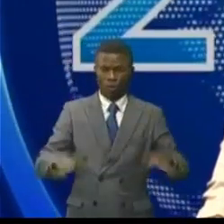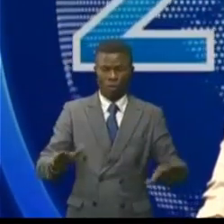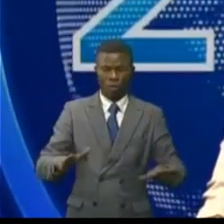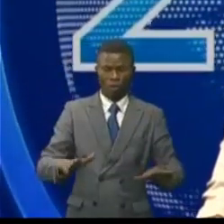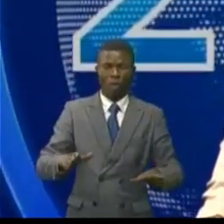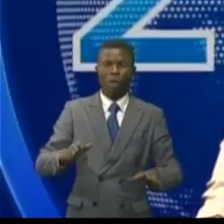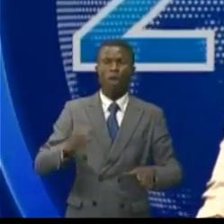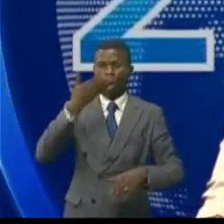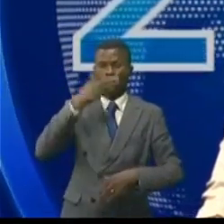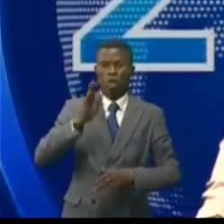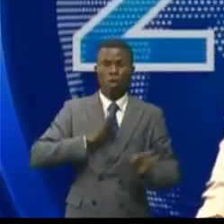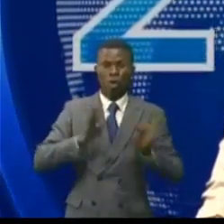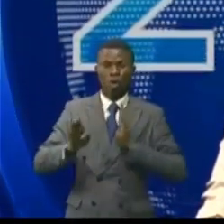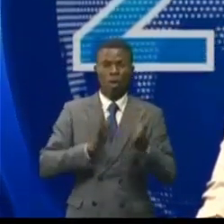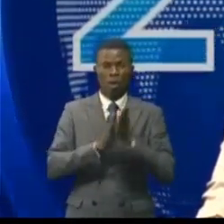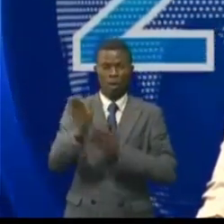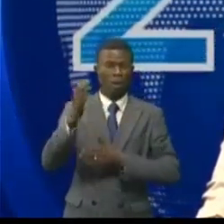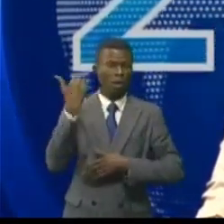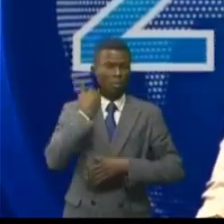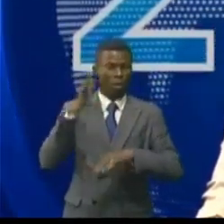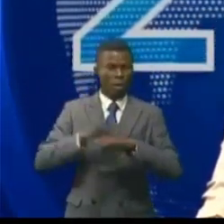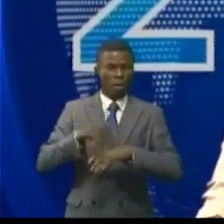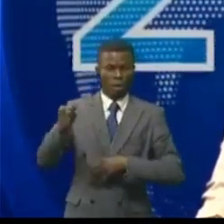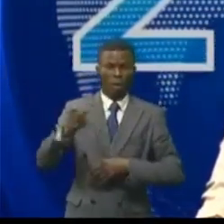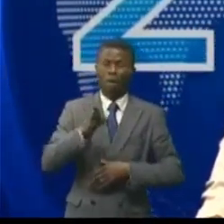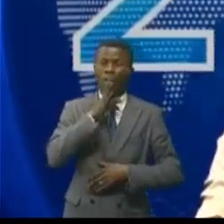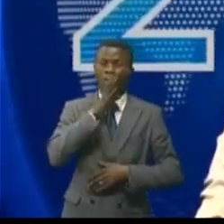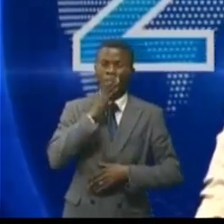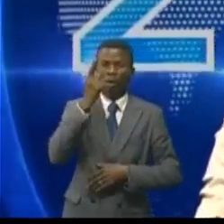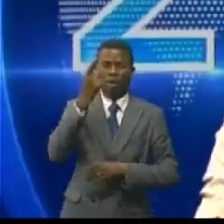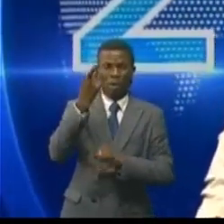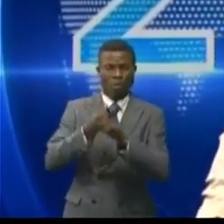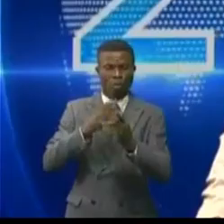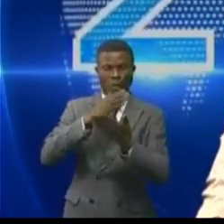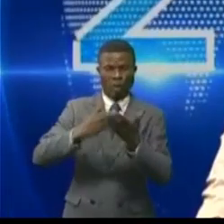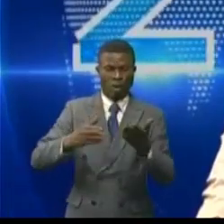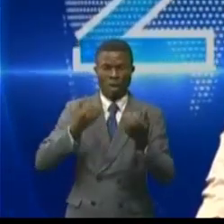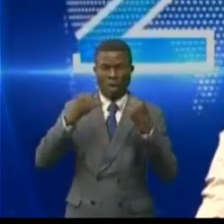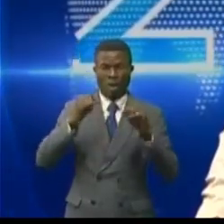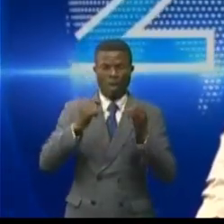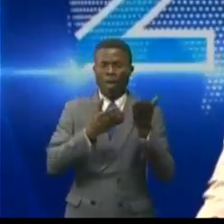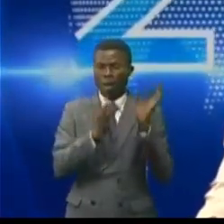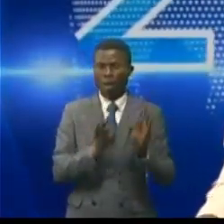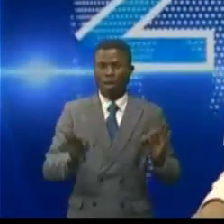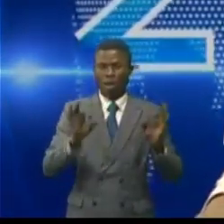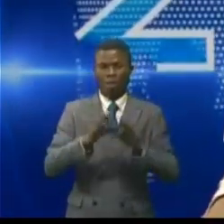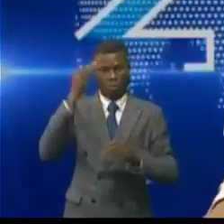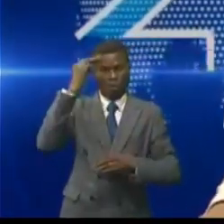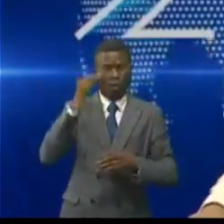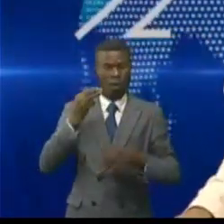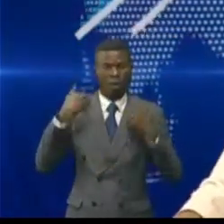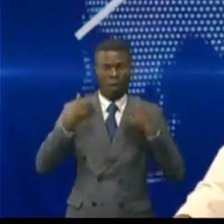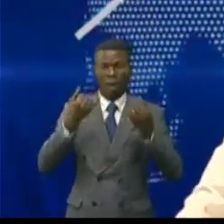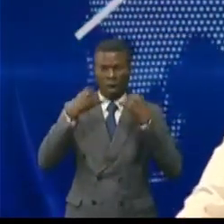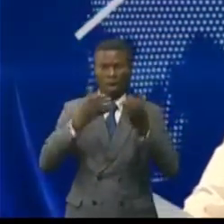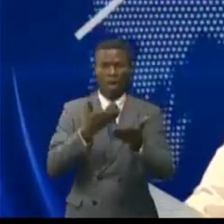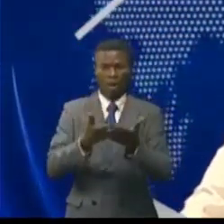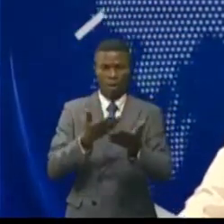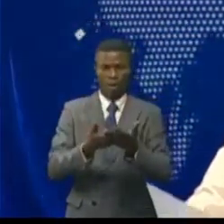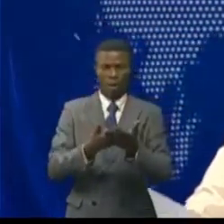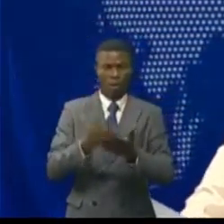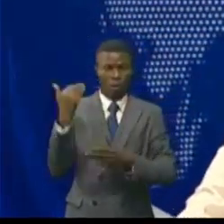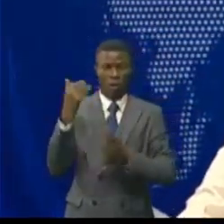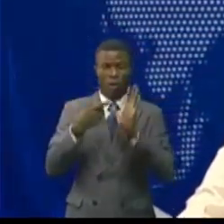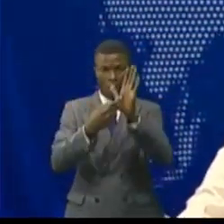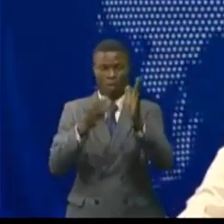La 15e épidémie a duré plus d'un mois, information délivrée par le ministre de la Santé publique que vous avez suivi